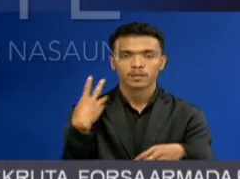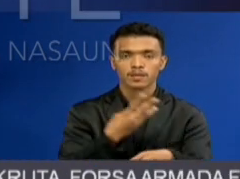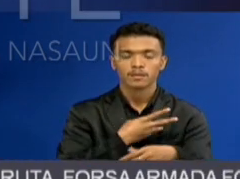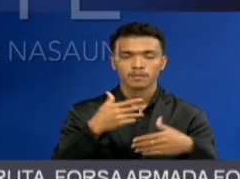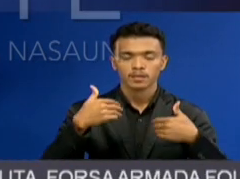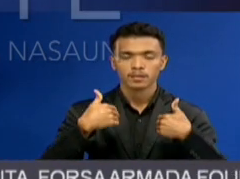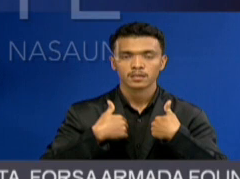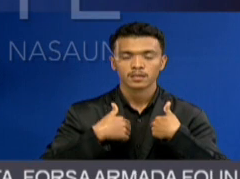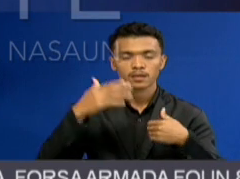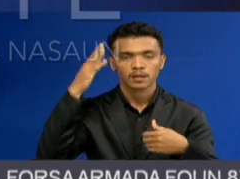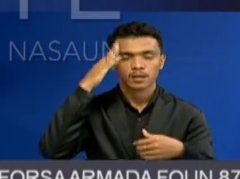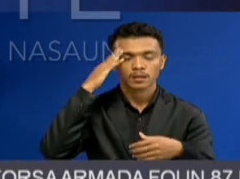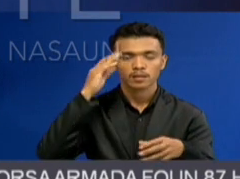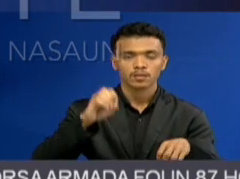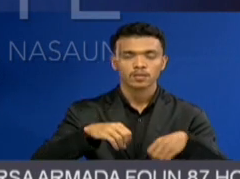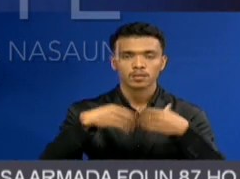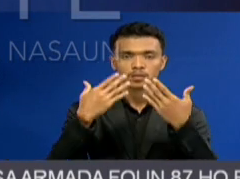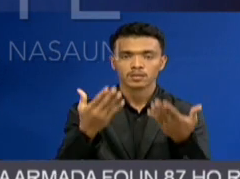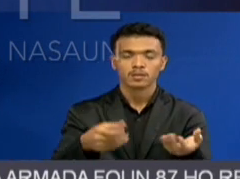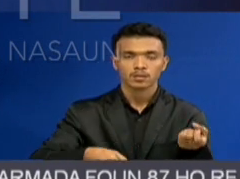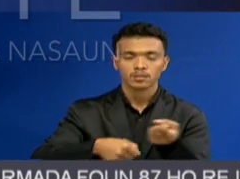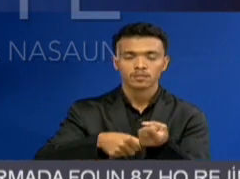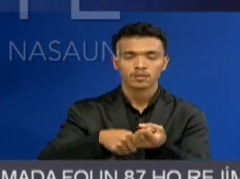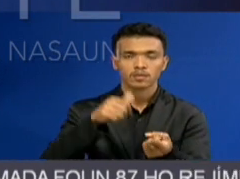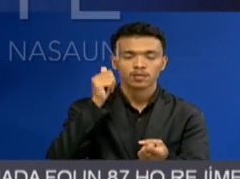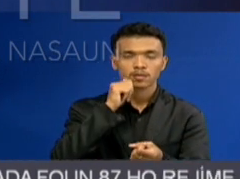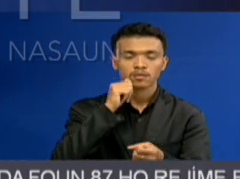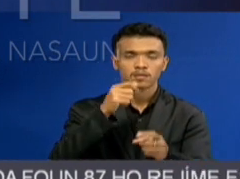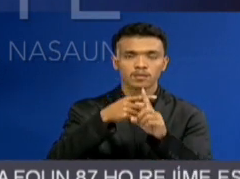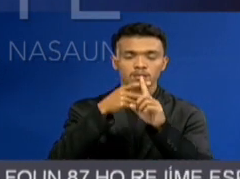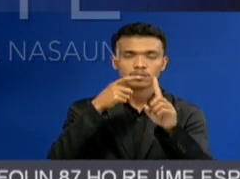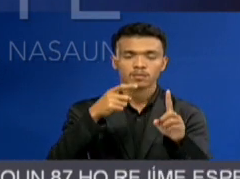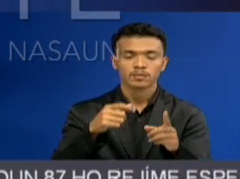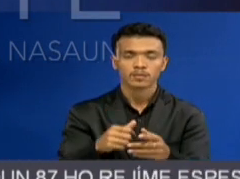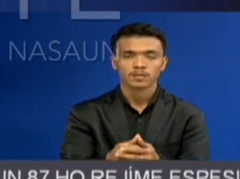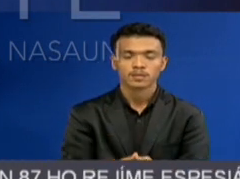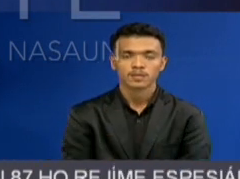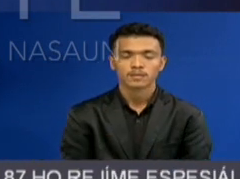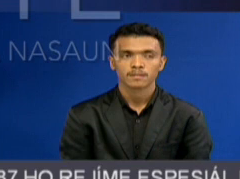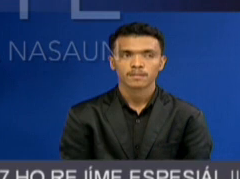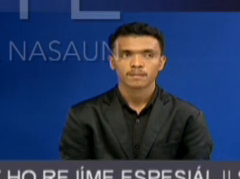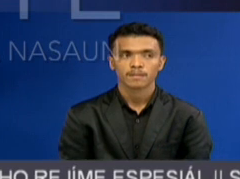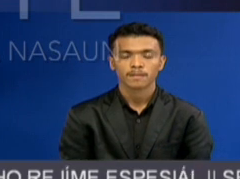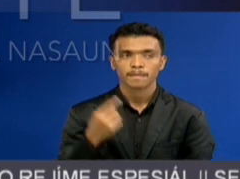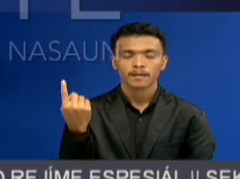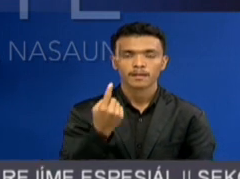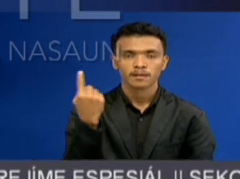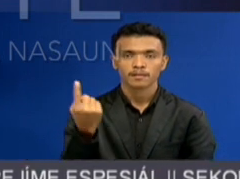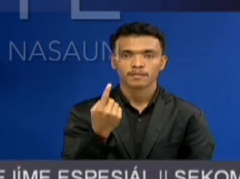mas hanoin atu o insaha força feto li husi influência feto sira kata na